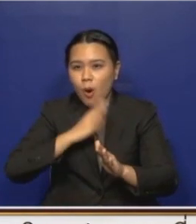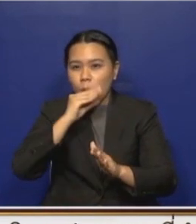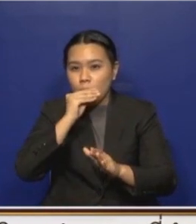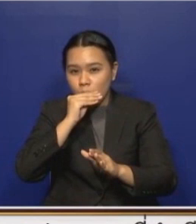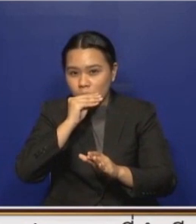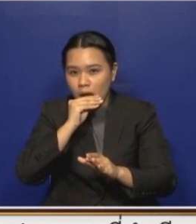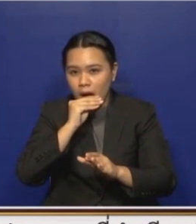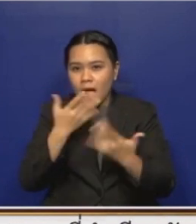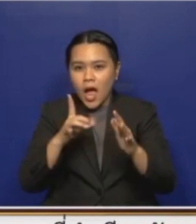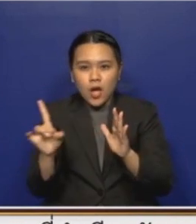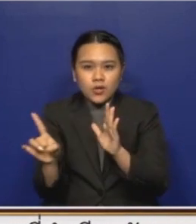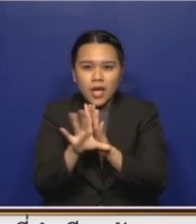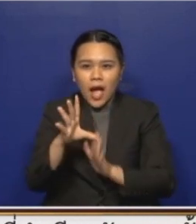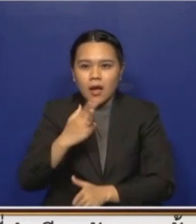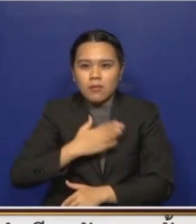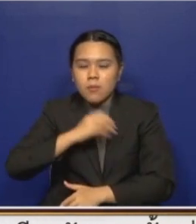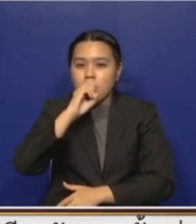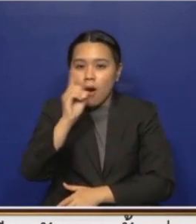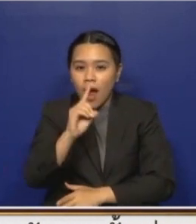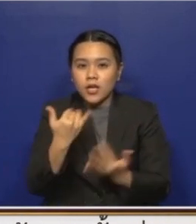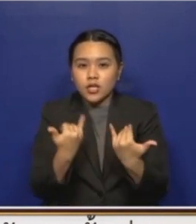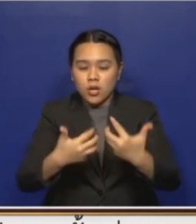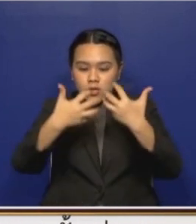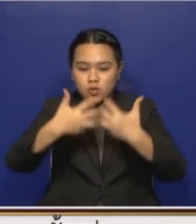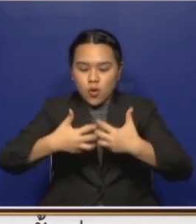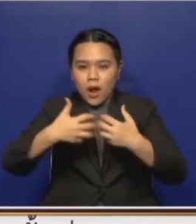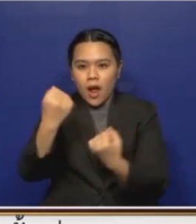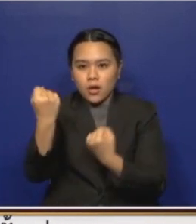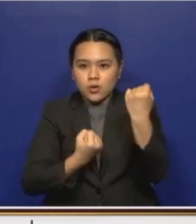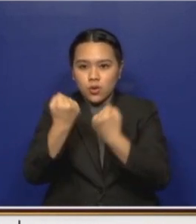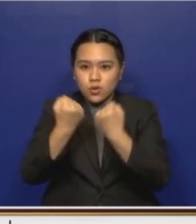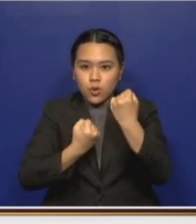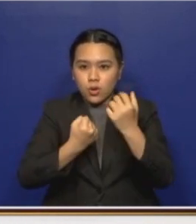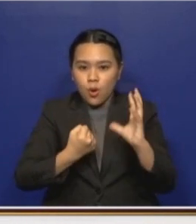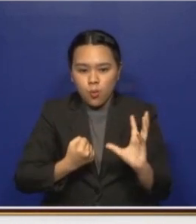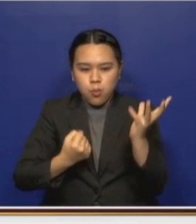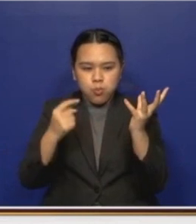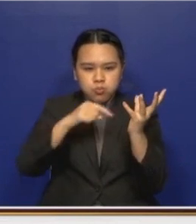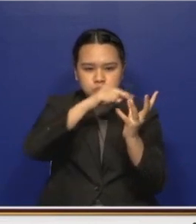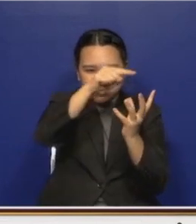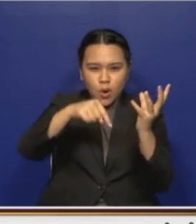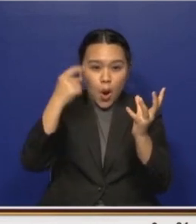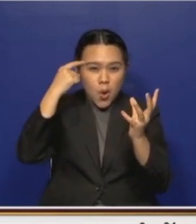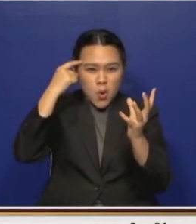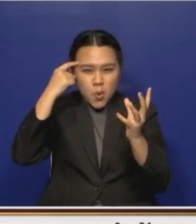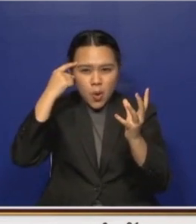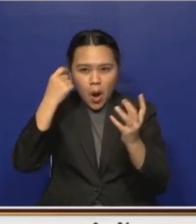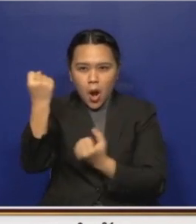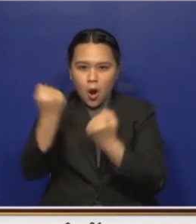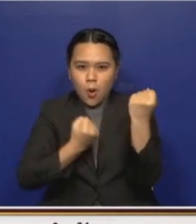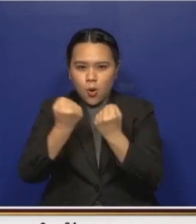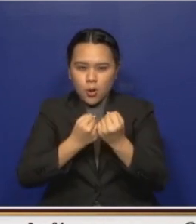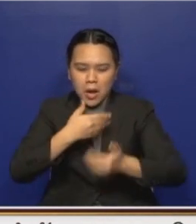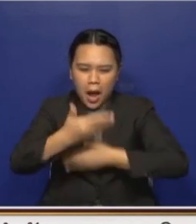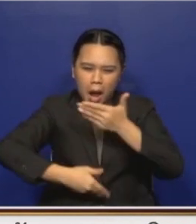และตกของโลกเลยฮะเพราะเทรนด์มันเปลี่ยนฮะอันสุดท้ายท่านให้เวลา2 นาทีผมจะพูดประมาณนี้นะครับอันสุดท้ายผมบอกเลยนะต